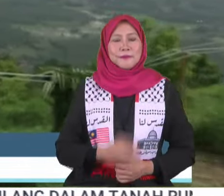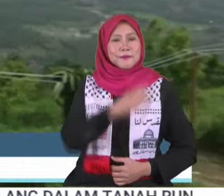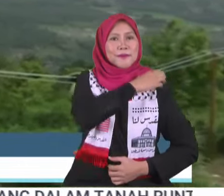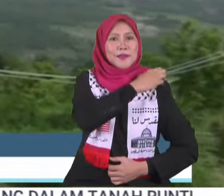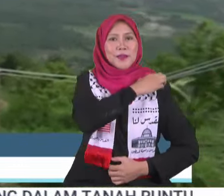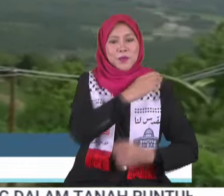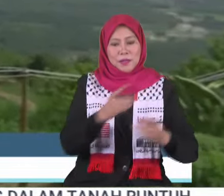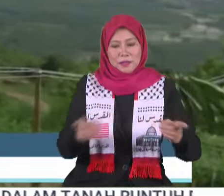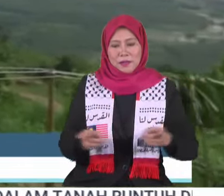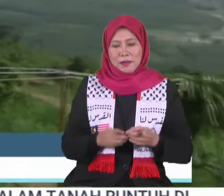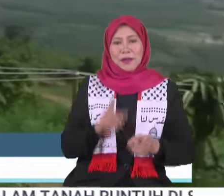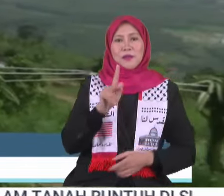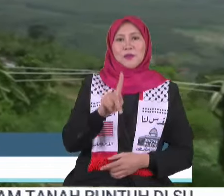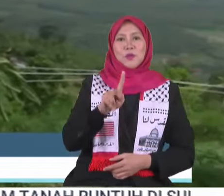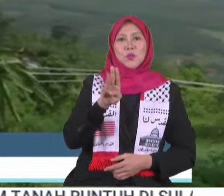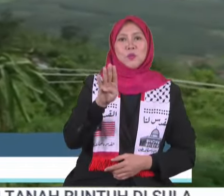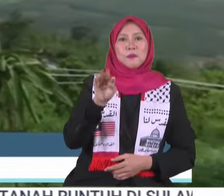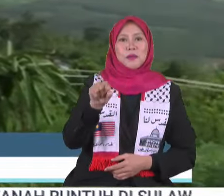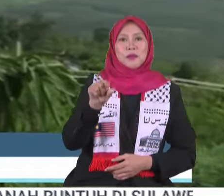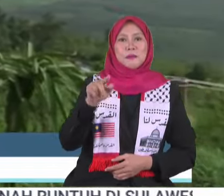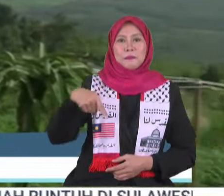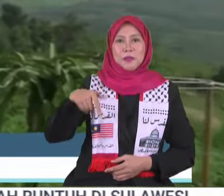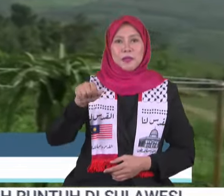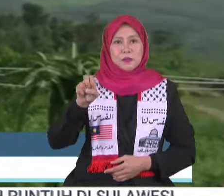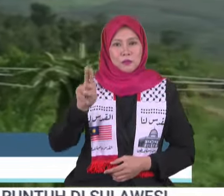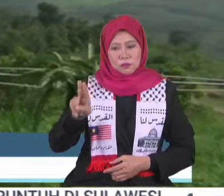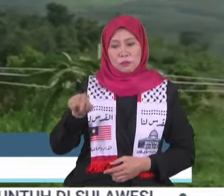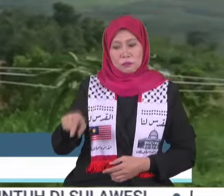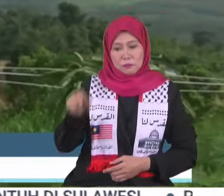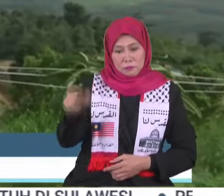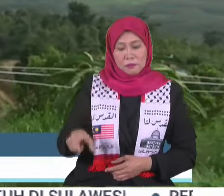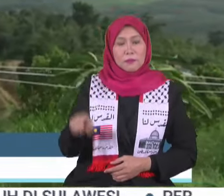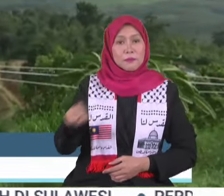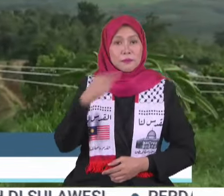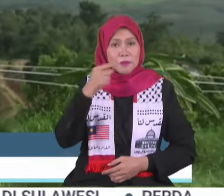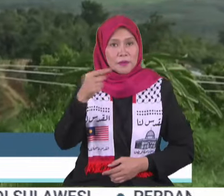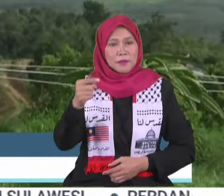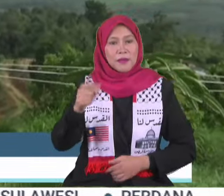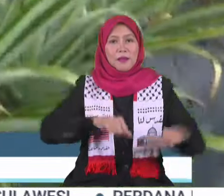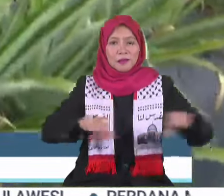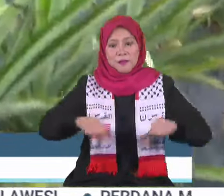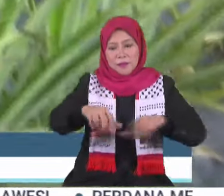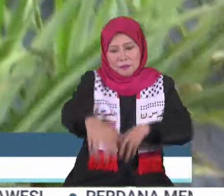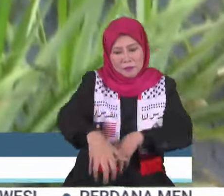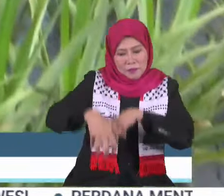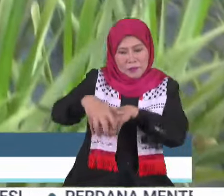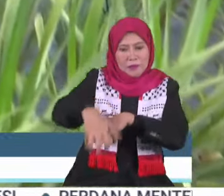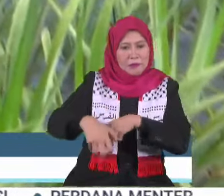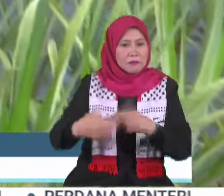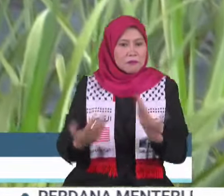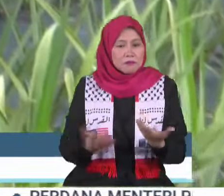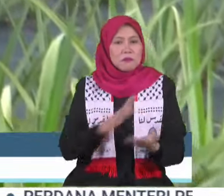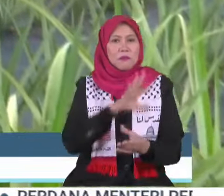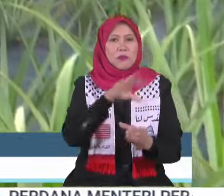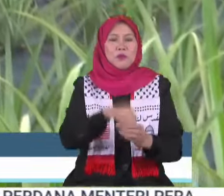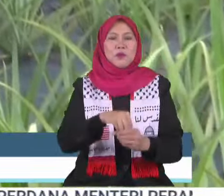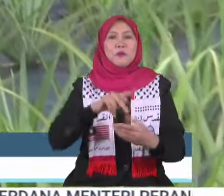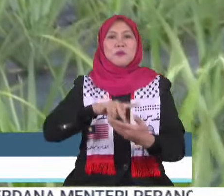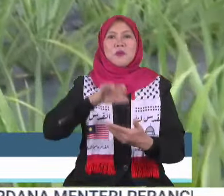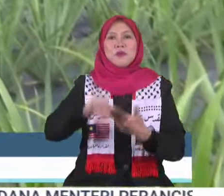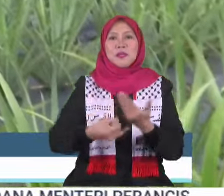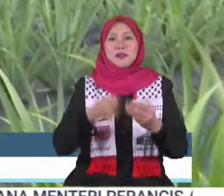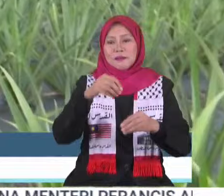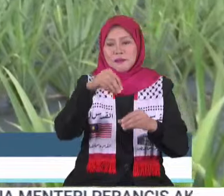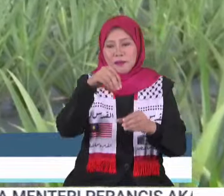Pegawai Daerah Kubang Pasu, Muhammad Mahazi Ibrahim berkata, antara aktiviti pertanian yang dijalankan termasuk projek